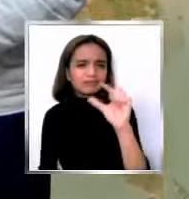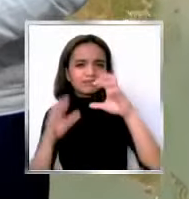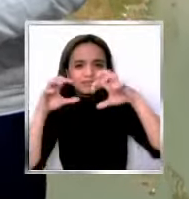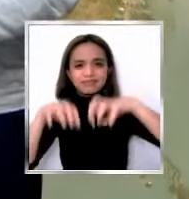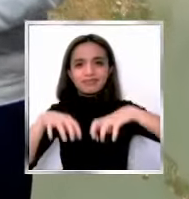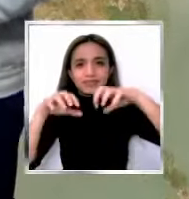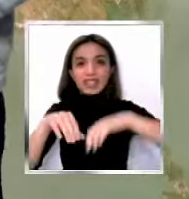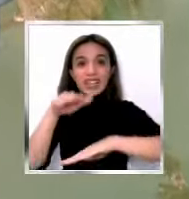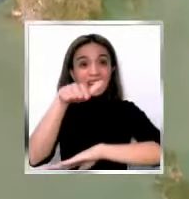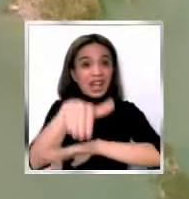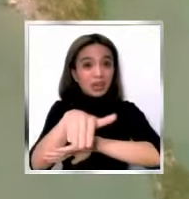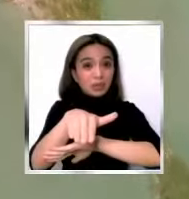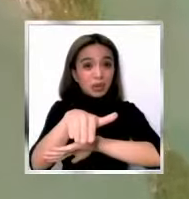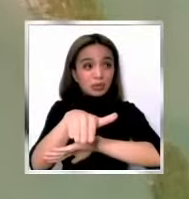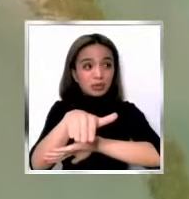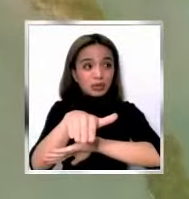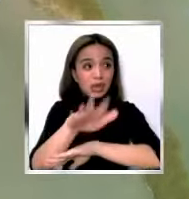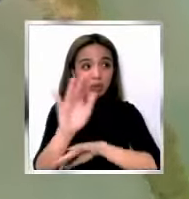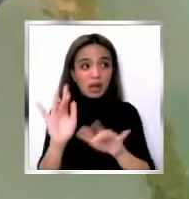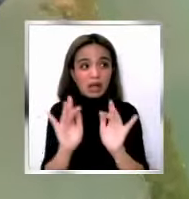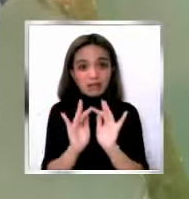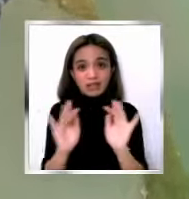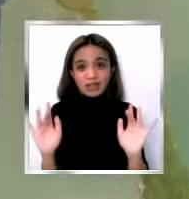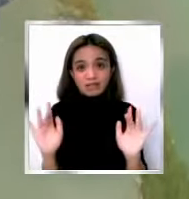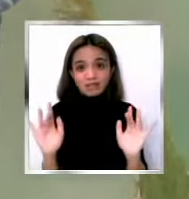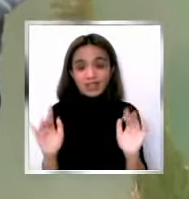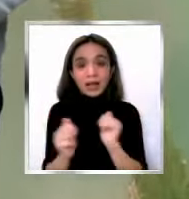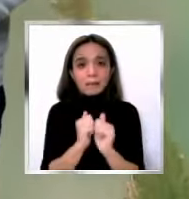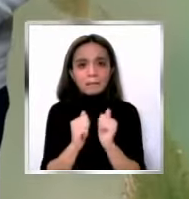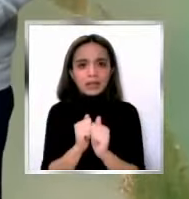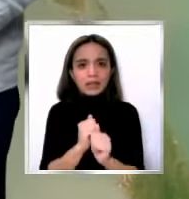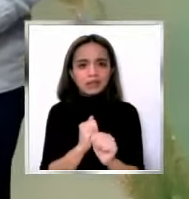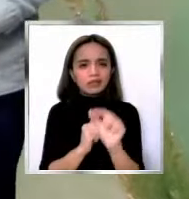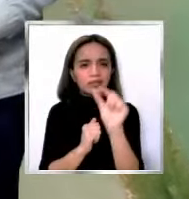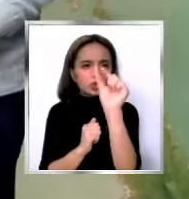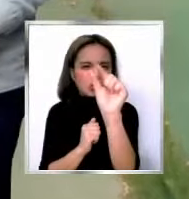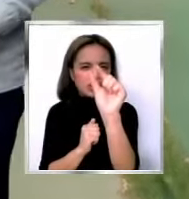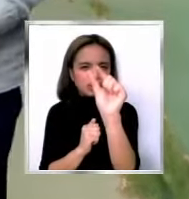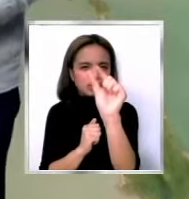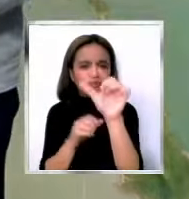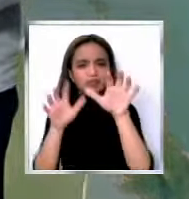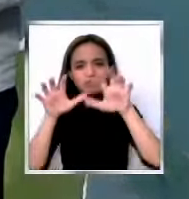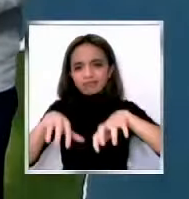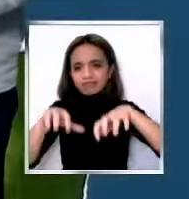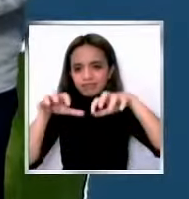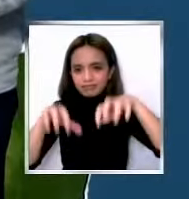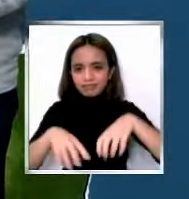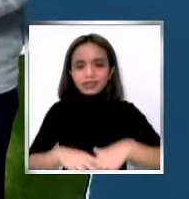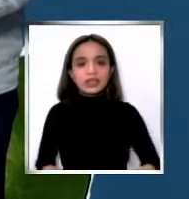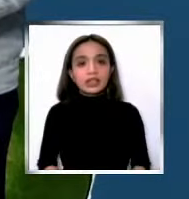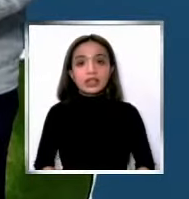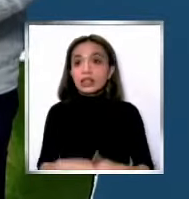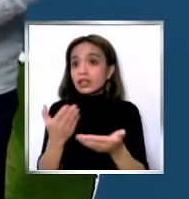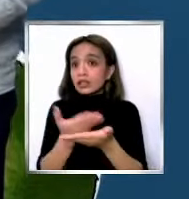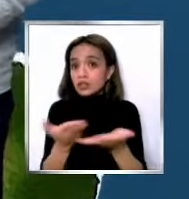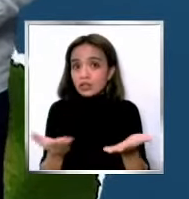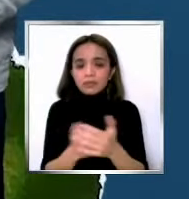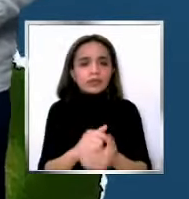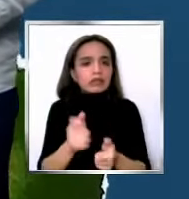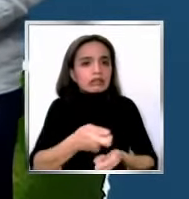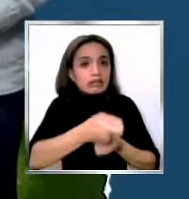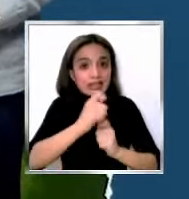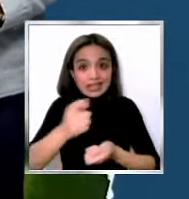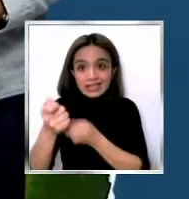walang kulay ang Metro Manila, ibig sabihin yan, mababa yung posibilidad ng pagulan. Sa mga mangingisda o yung mga may maliliit na sasakyang